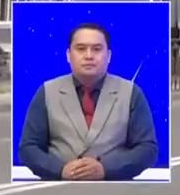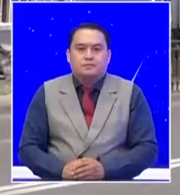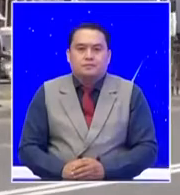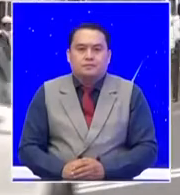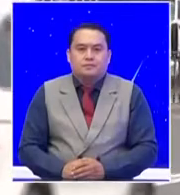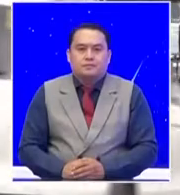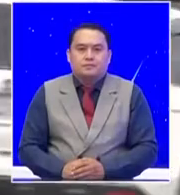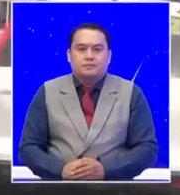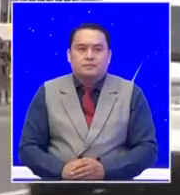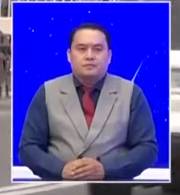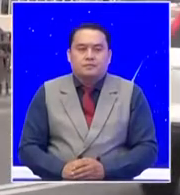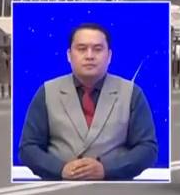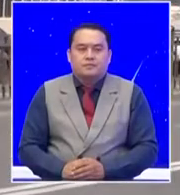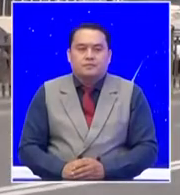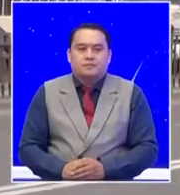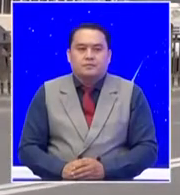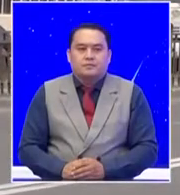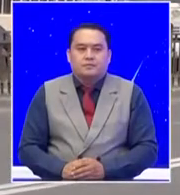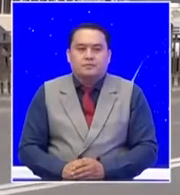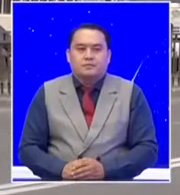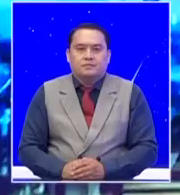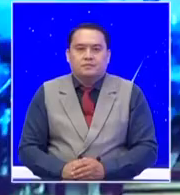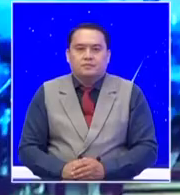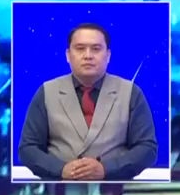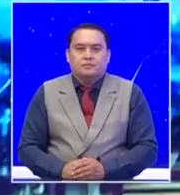Асет Дусенбек, телеканал ЖТСУ, Коксузский район.